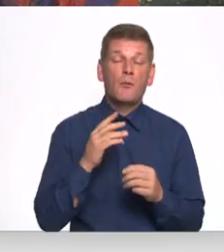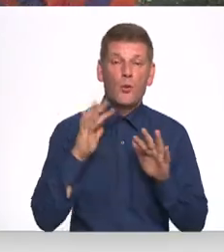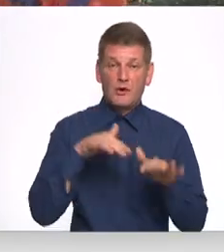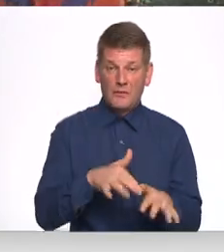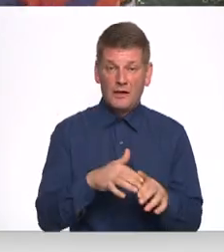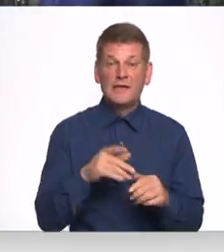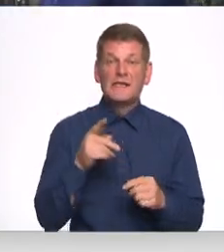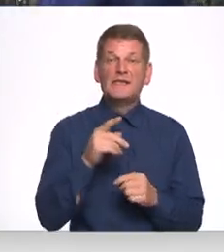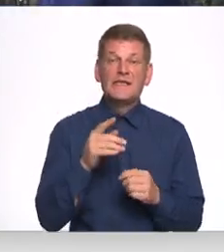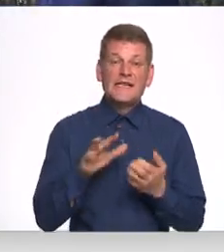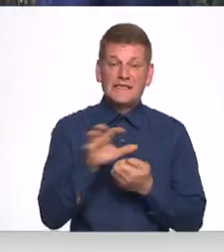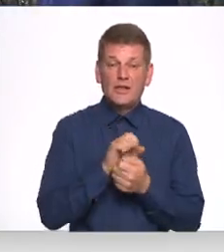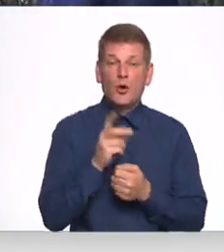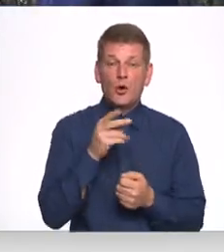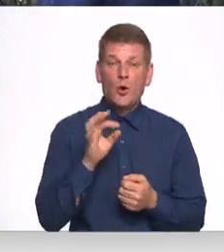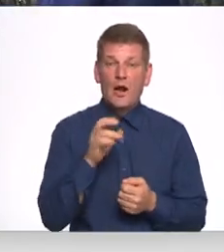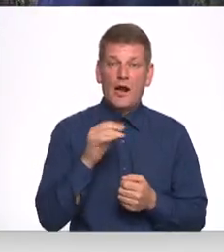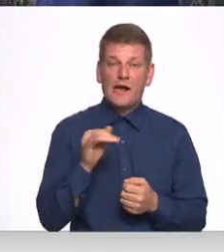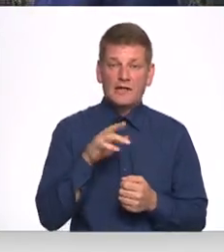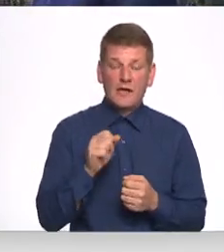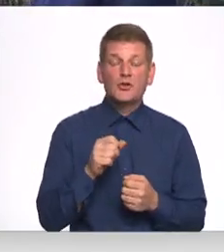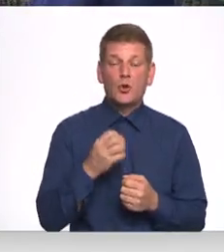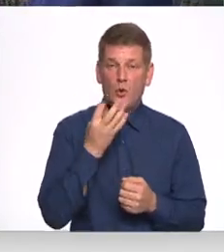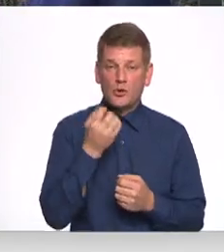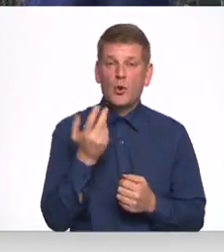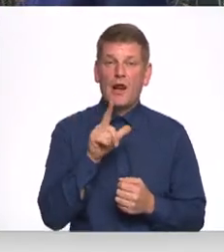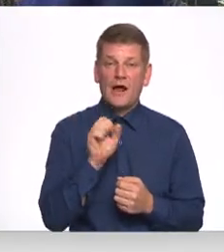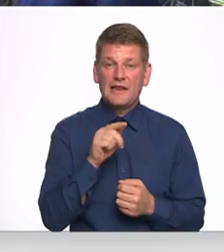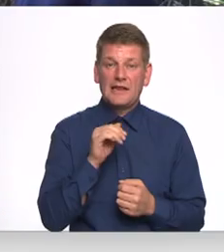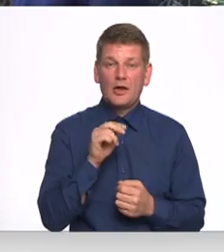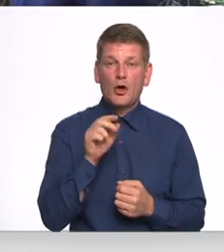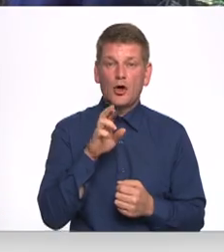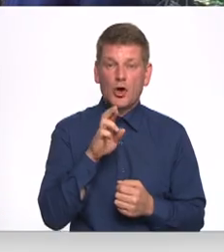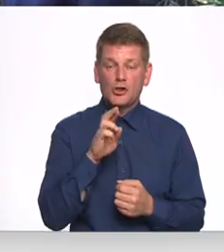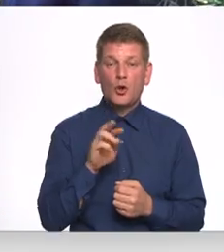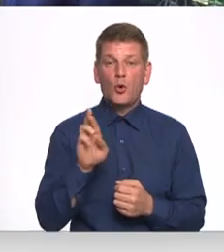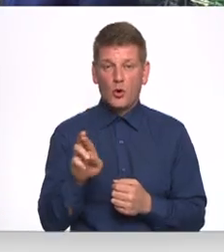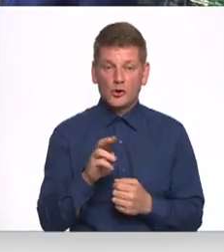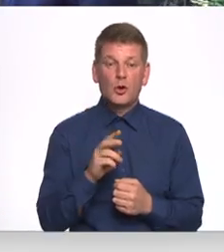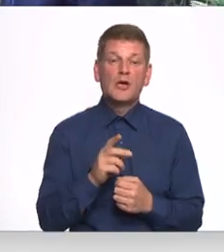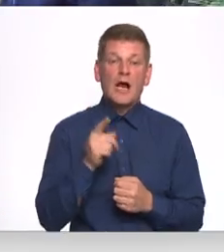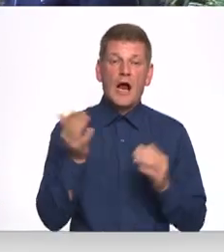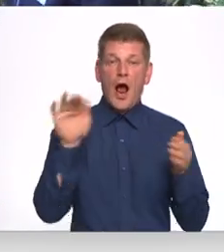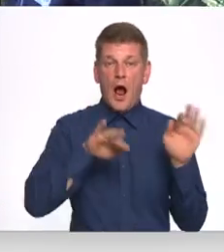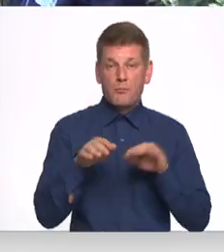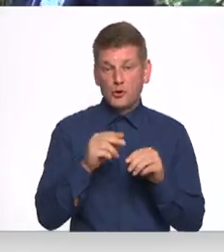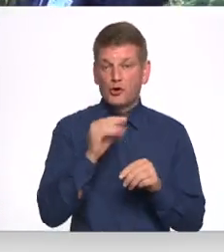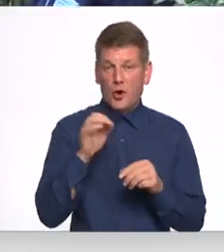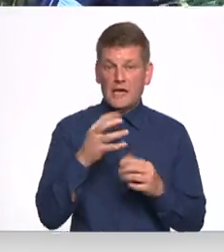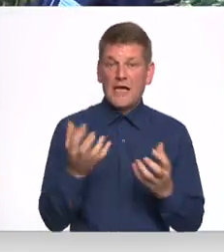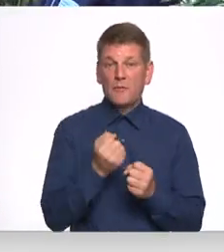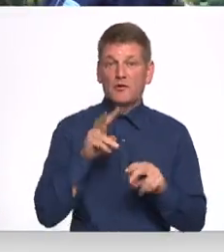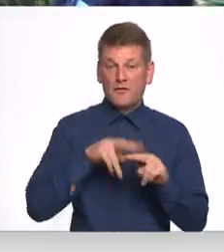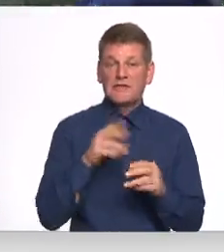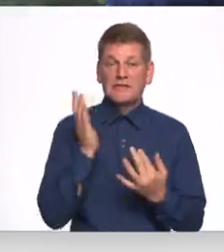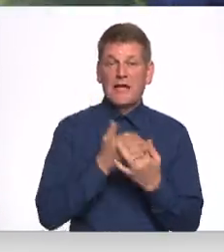neierastu iznīcināt krokainās rozes, kur latīniskais nosaukums ir Rosa Rugosa. Krokainās rozes kāpu zonā ieņēmušas vietu starp